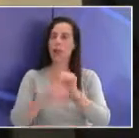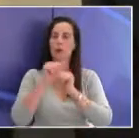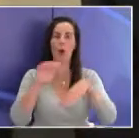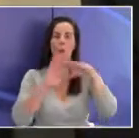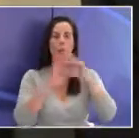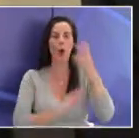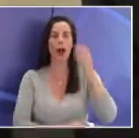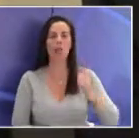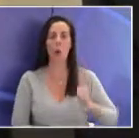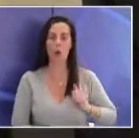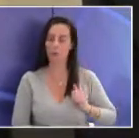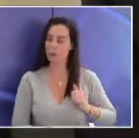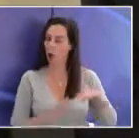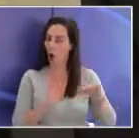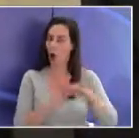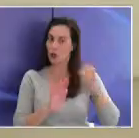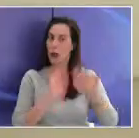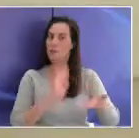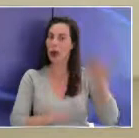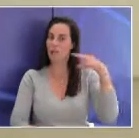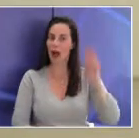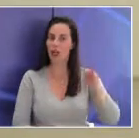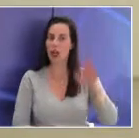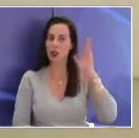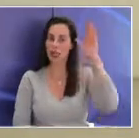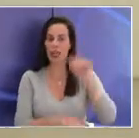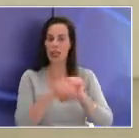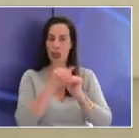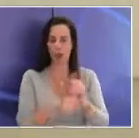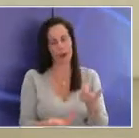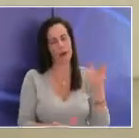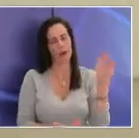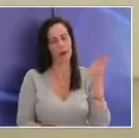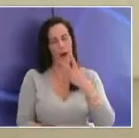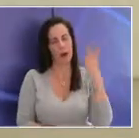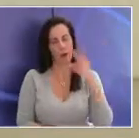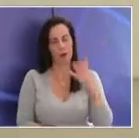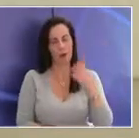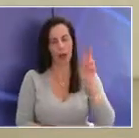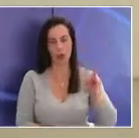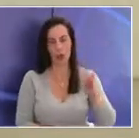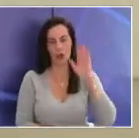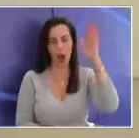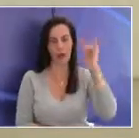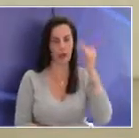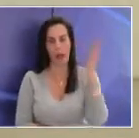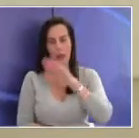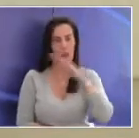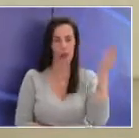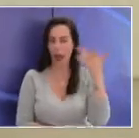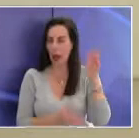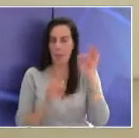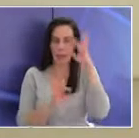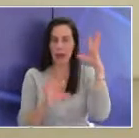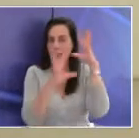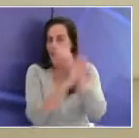בחוק הגיוס, חוק שהם תמכו בו בעבר. כן, זה כמובן הזיגזג הידוע של מפלגת יש עתיד, שאין לה באמת אידיאולוגיה, אלא